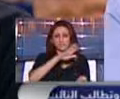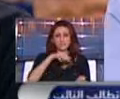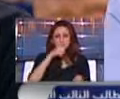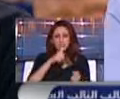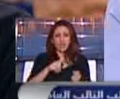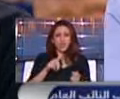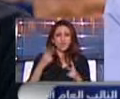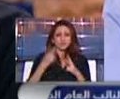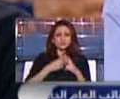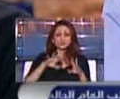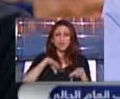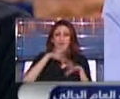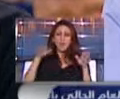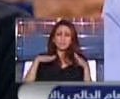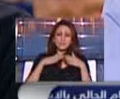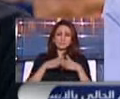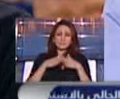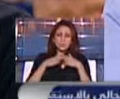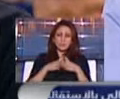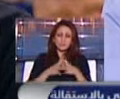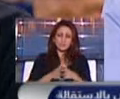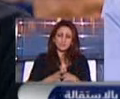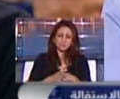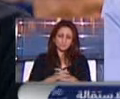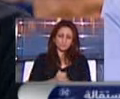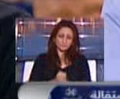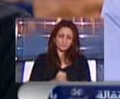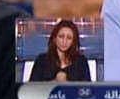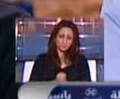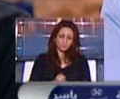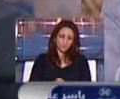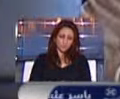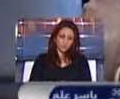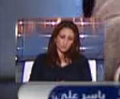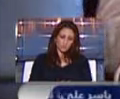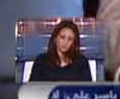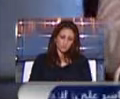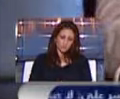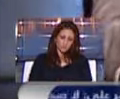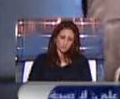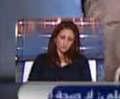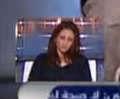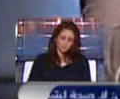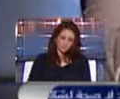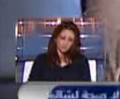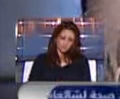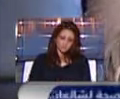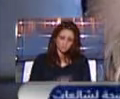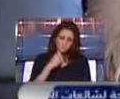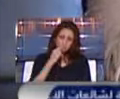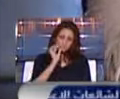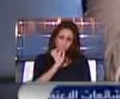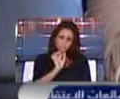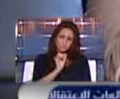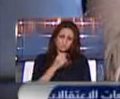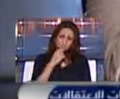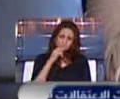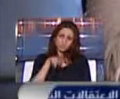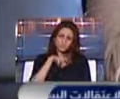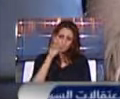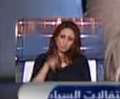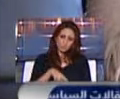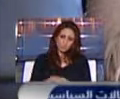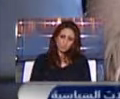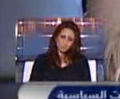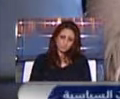كله. والحاجه الاساسيه كمان استاذ محمود لكن انا اسمي عمرو استاذ عمرو لكن اسمح لي انا السؤال بتاعي هو فكره